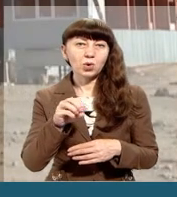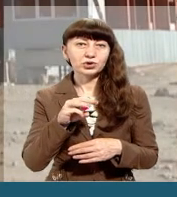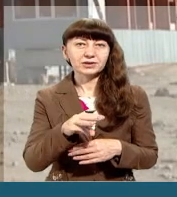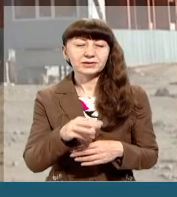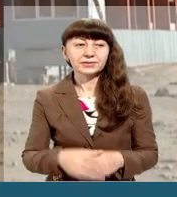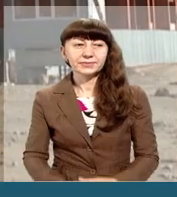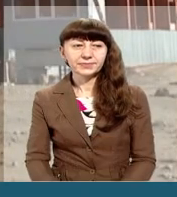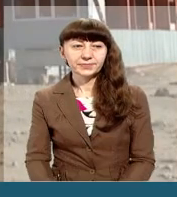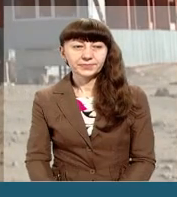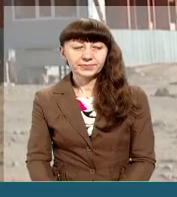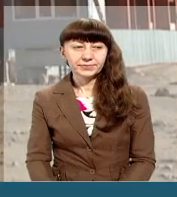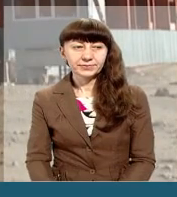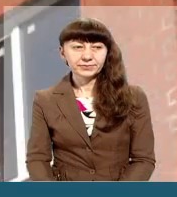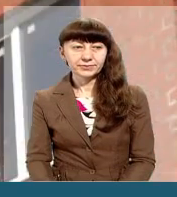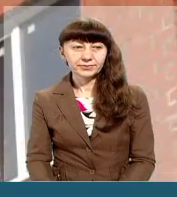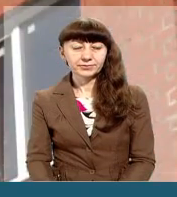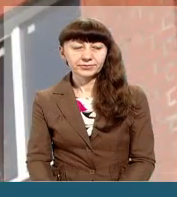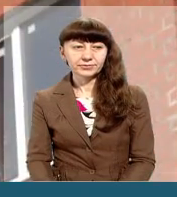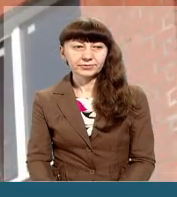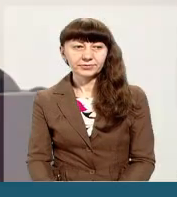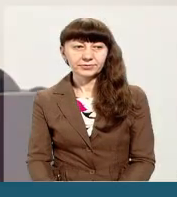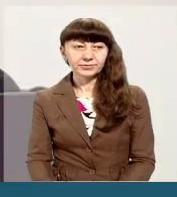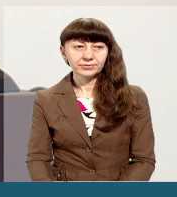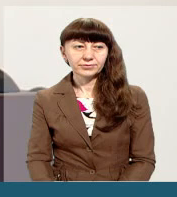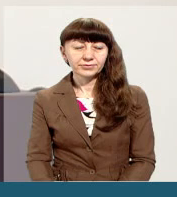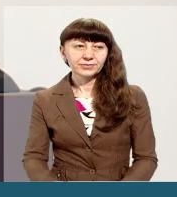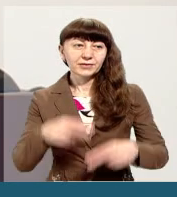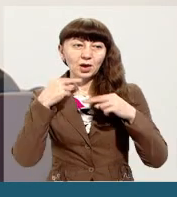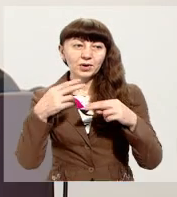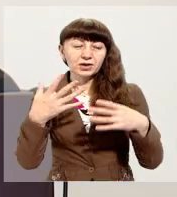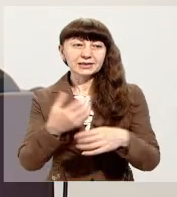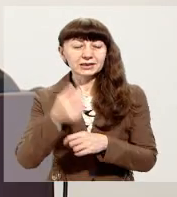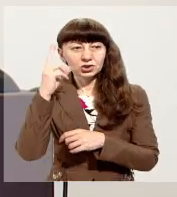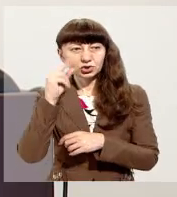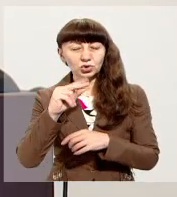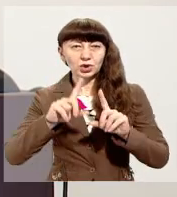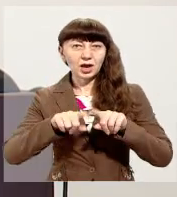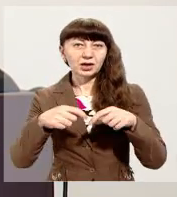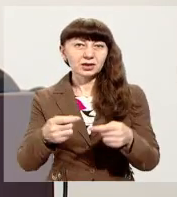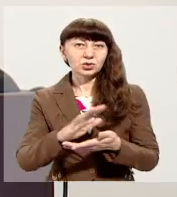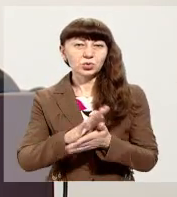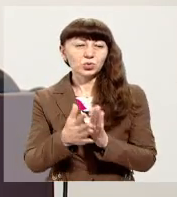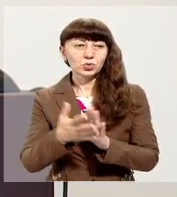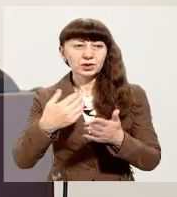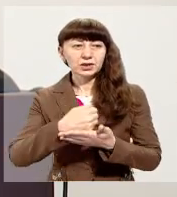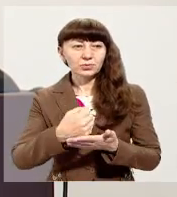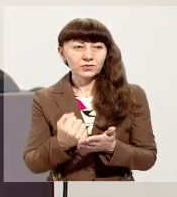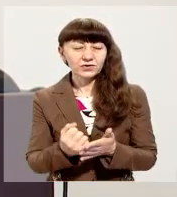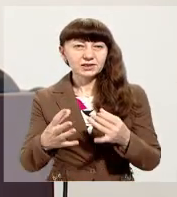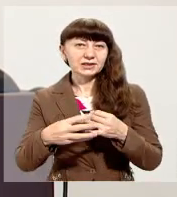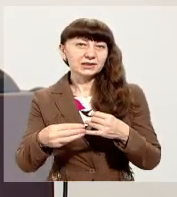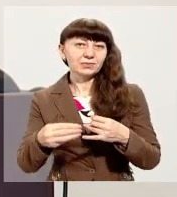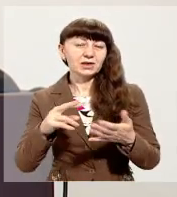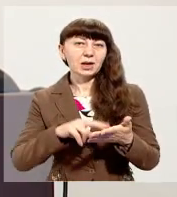который не подлежит утверждению отделом земельных отношений. Наблюдается сокращение числа оказанных услуг по утверждению